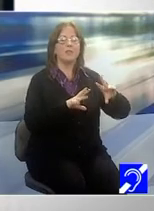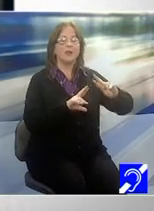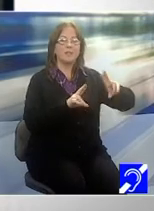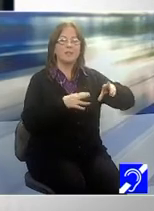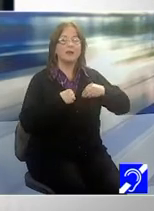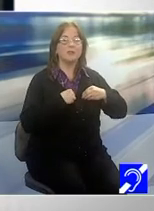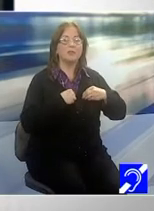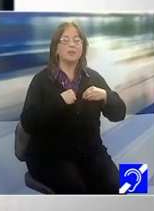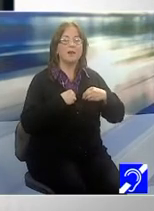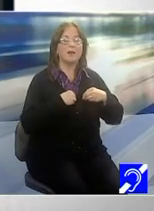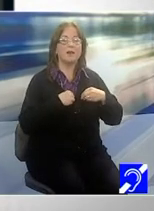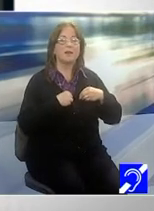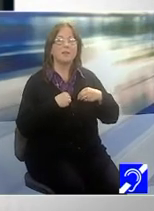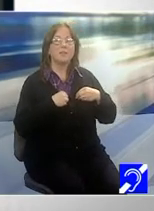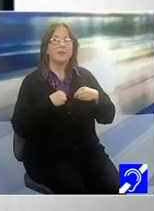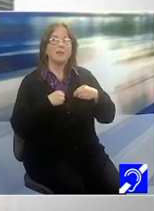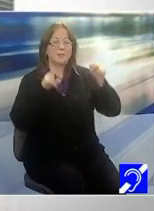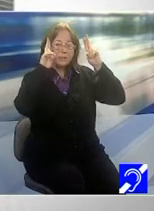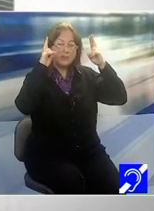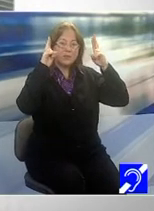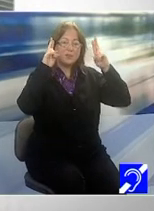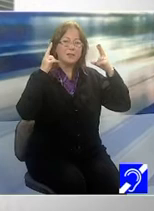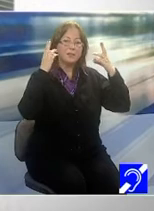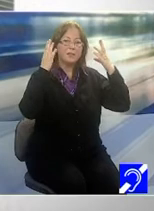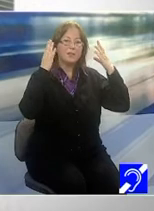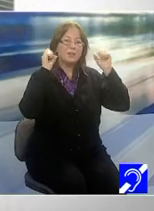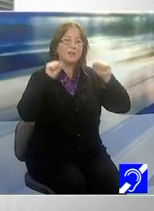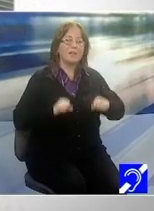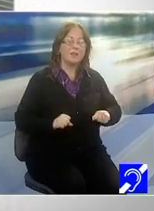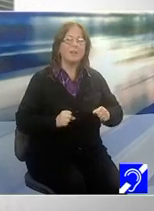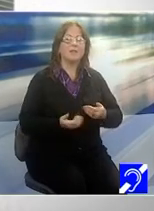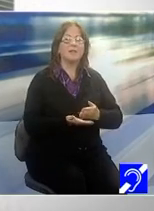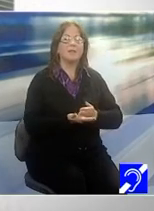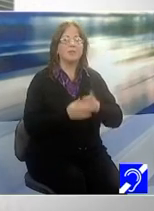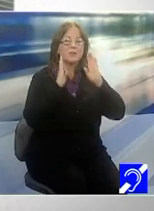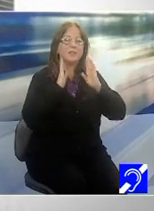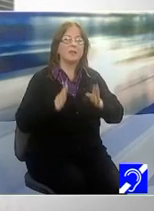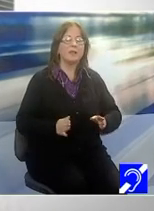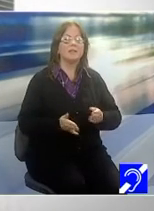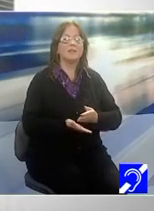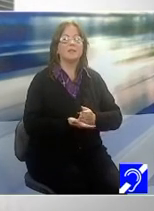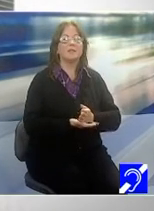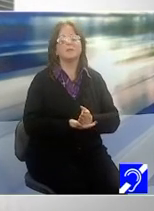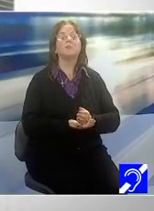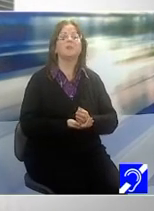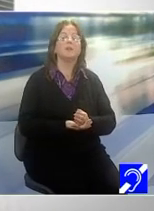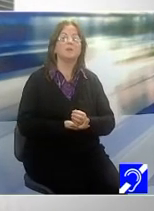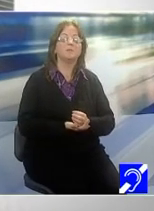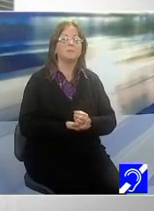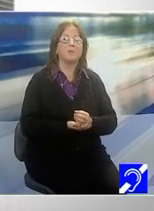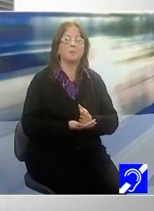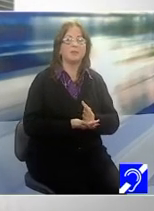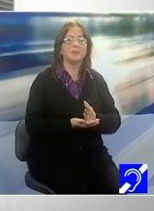despre acțiuni concrete care să asigure recâștigarea încrederii. Ori democrație fără încredere nu se poate. Democrație fără încrederea cetățenilor în